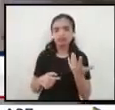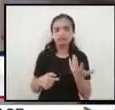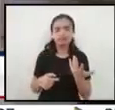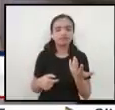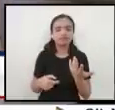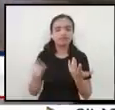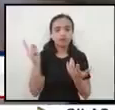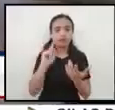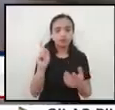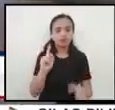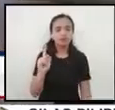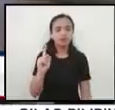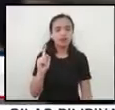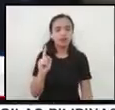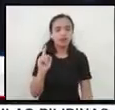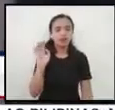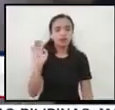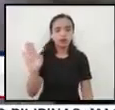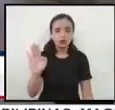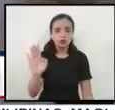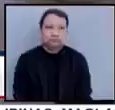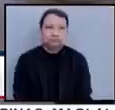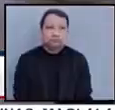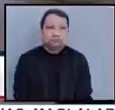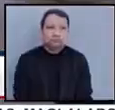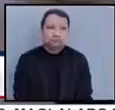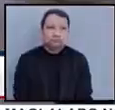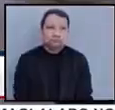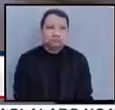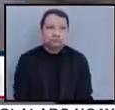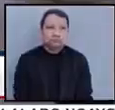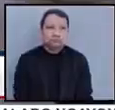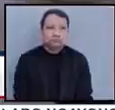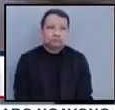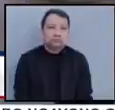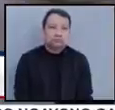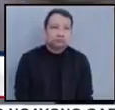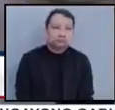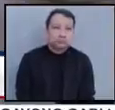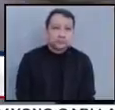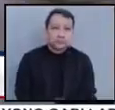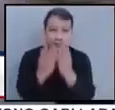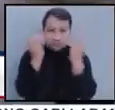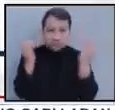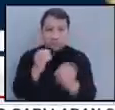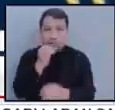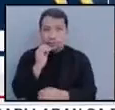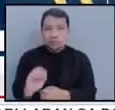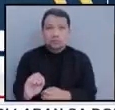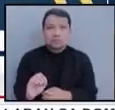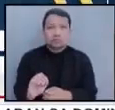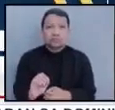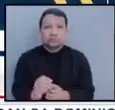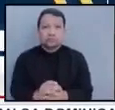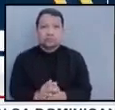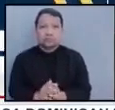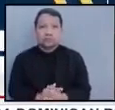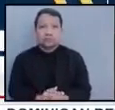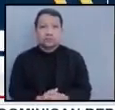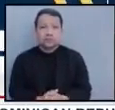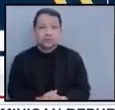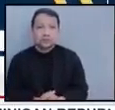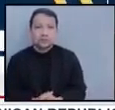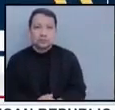kanyang sworn affidavit, and on that basis we order him released. Sa isang